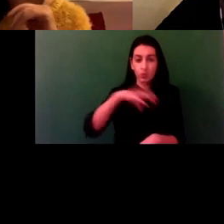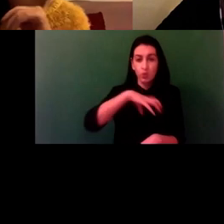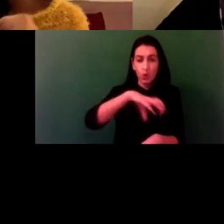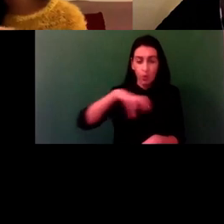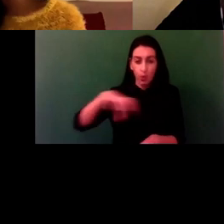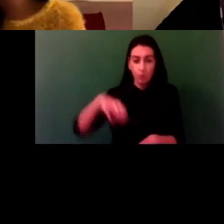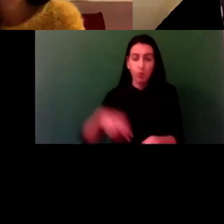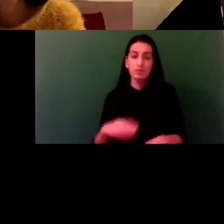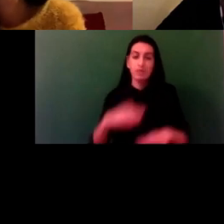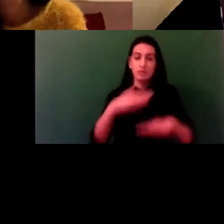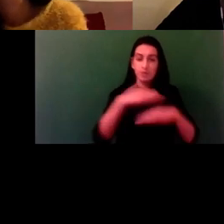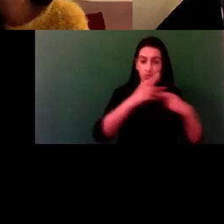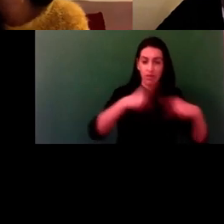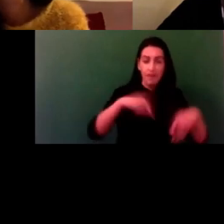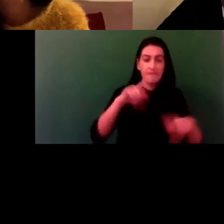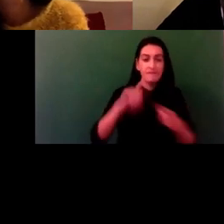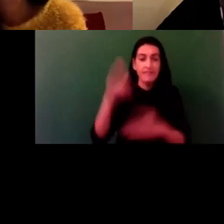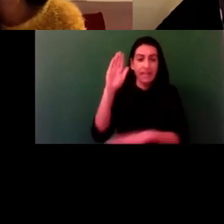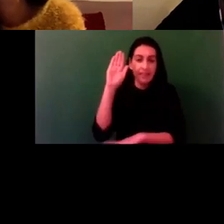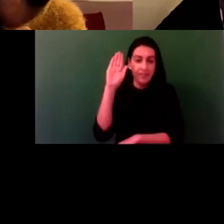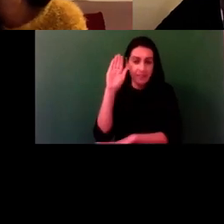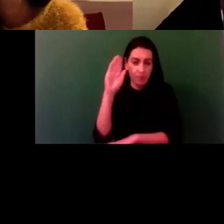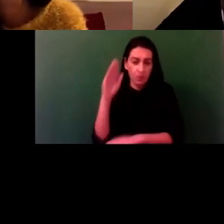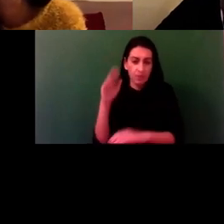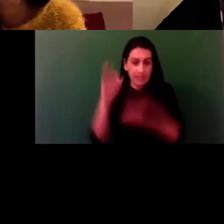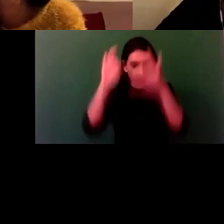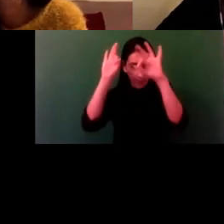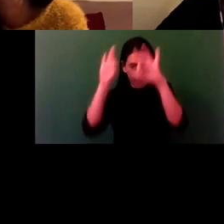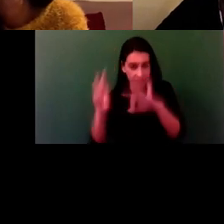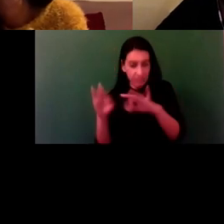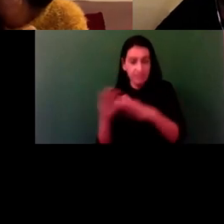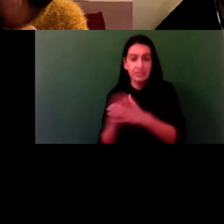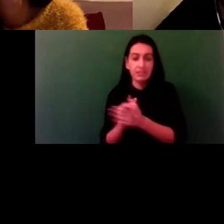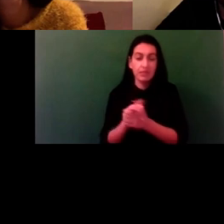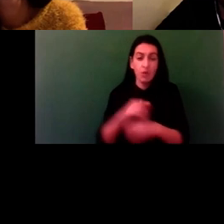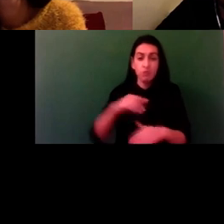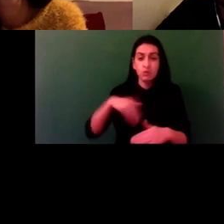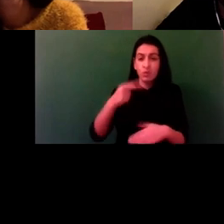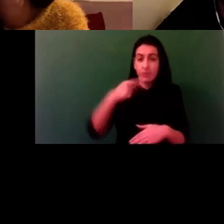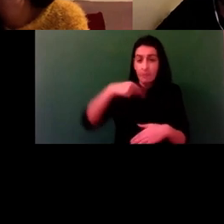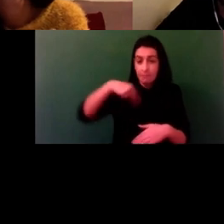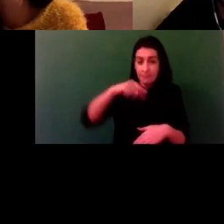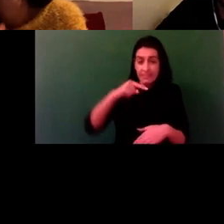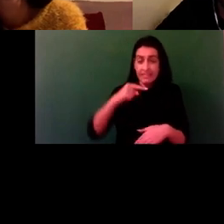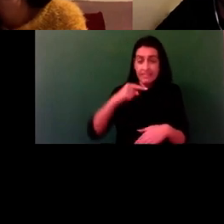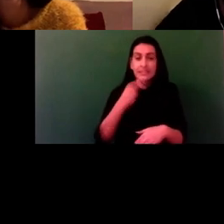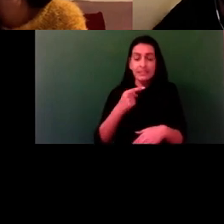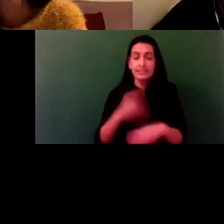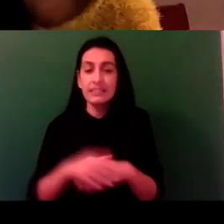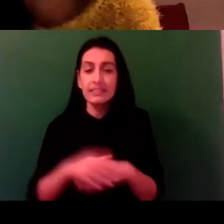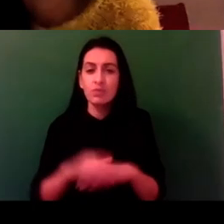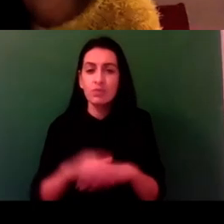da biz kendi aramızda organizasyonu yapan arkadaşlar olarak konuşurken gerçekten biraz daha araçlardan çıkartıp daha